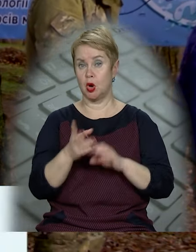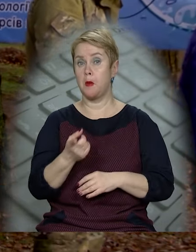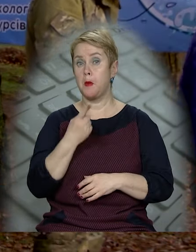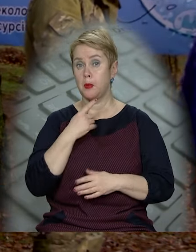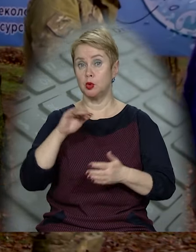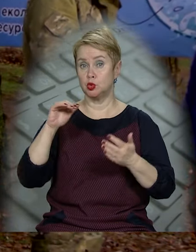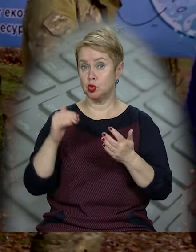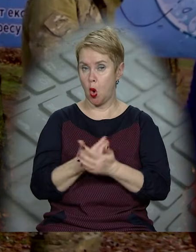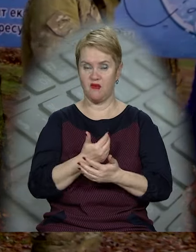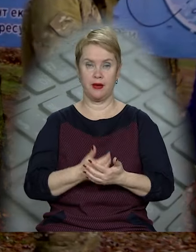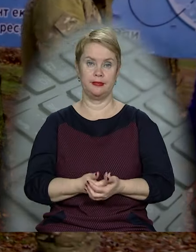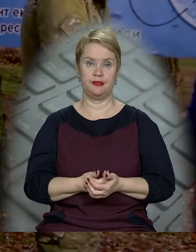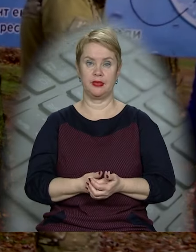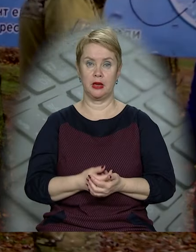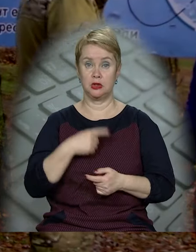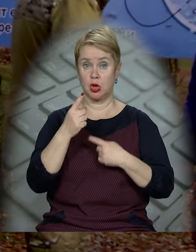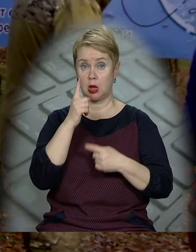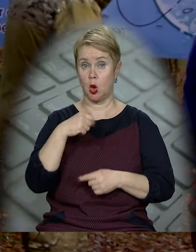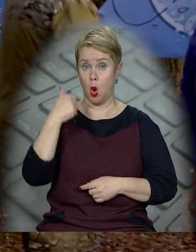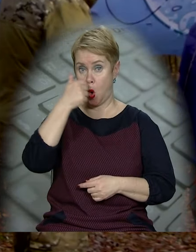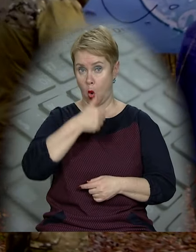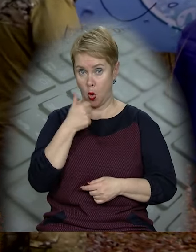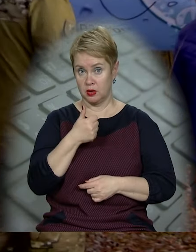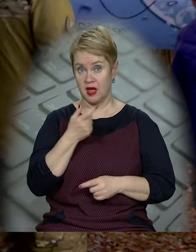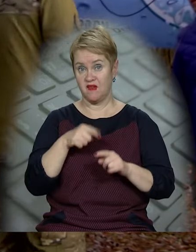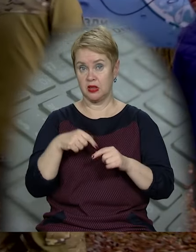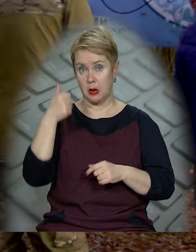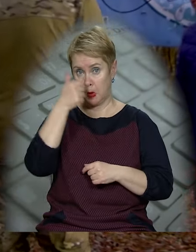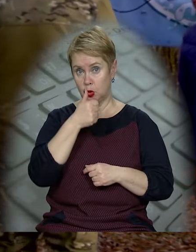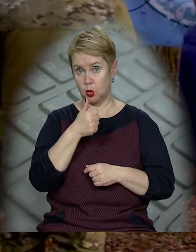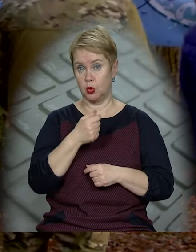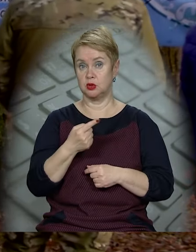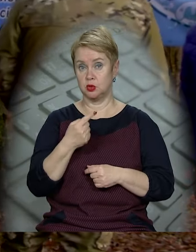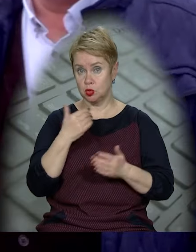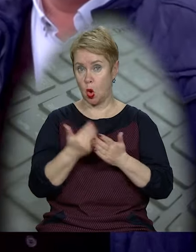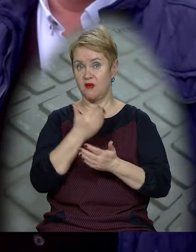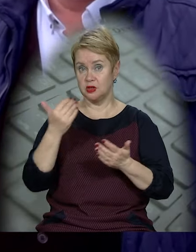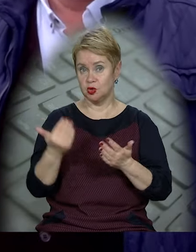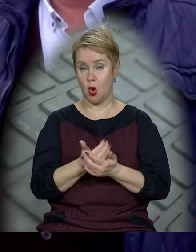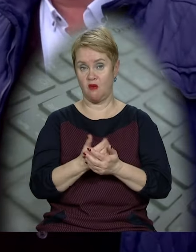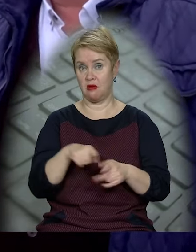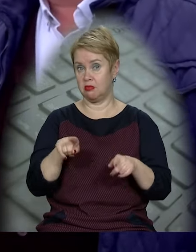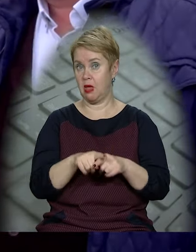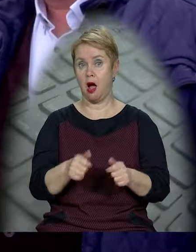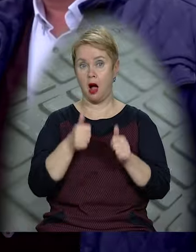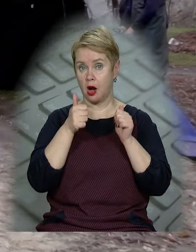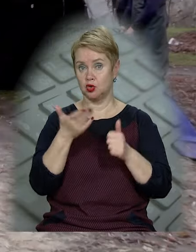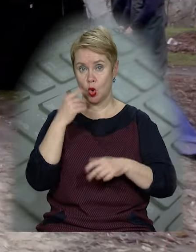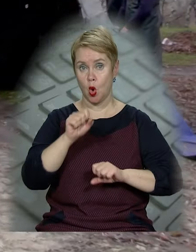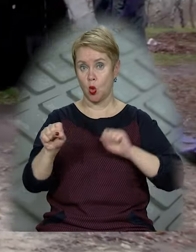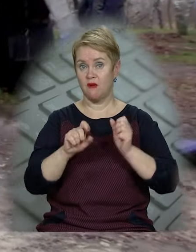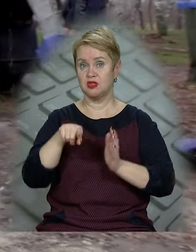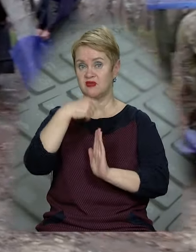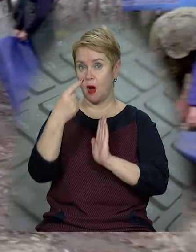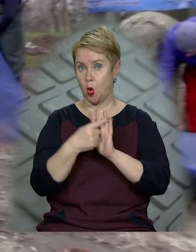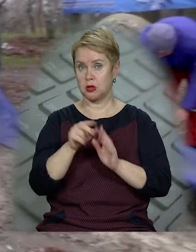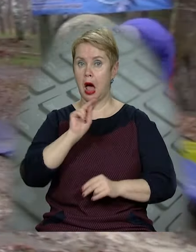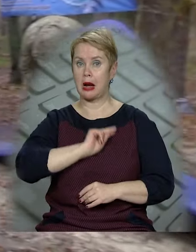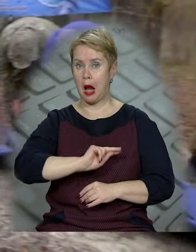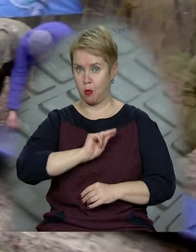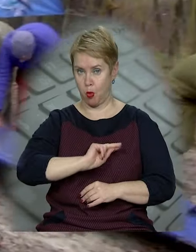попробовать снова, вот как бы через год, и в этом году подали снова, снова прошли. Так хорошо, когда руководство города